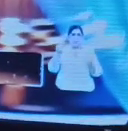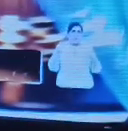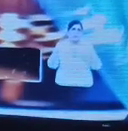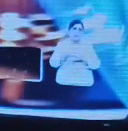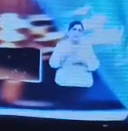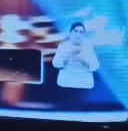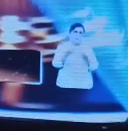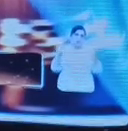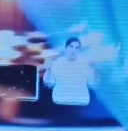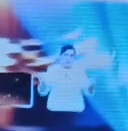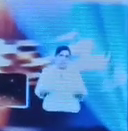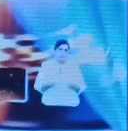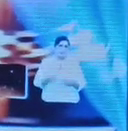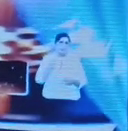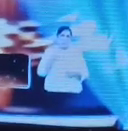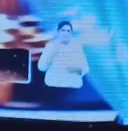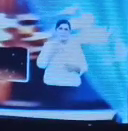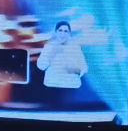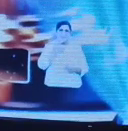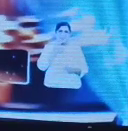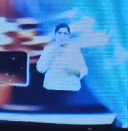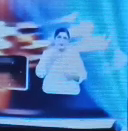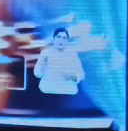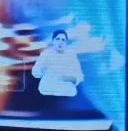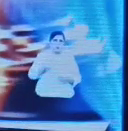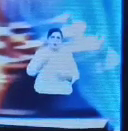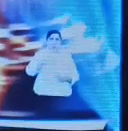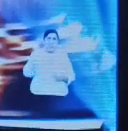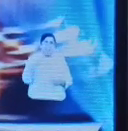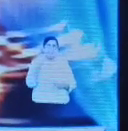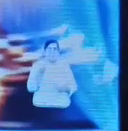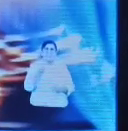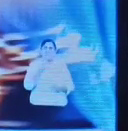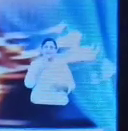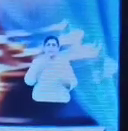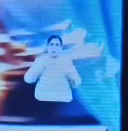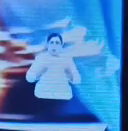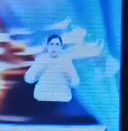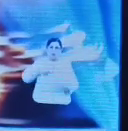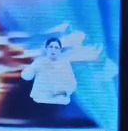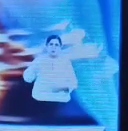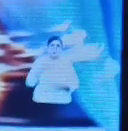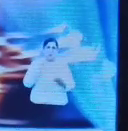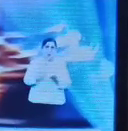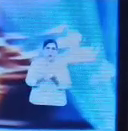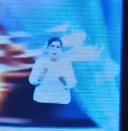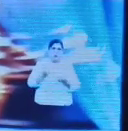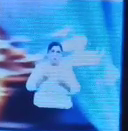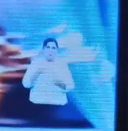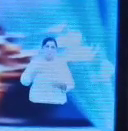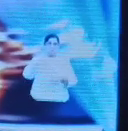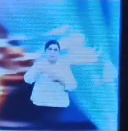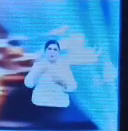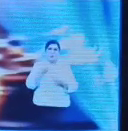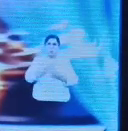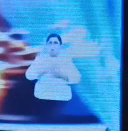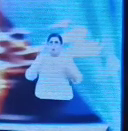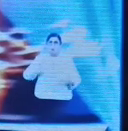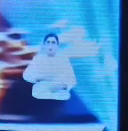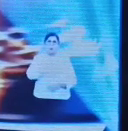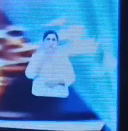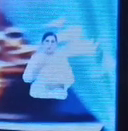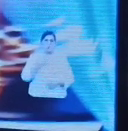برای دادن جایزه بهترین بازیگر زن، اگه سریال خوبی رو میبینین، به مامان نسلیهان، از